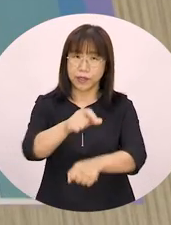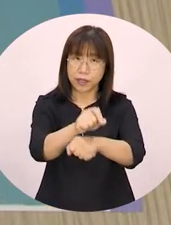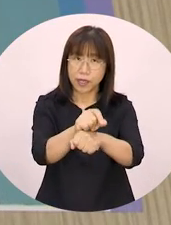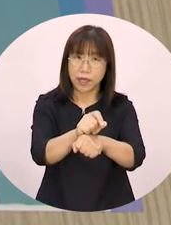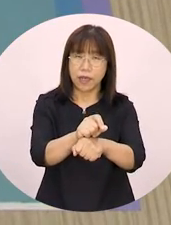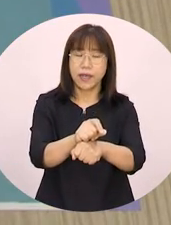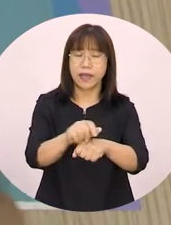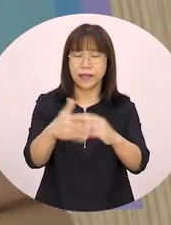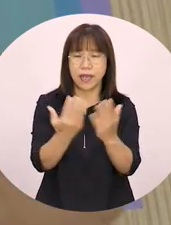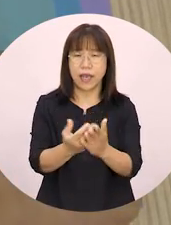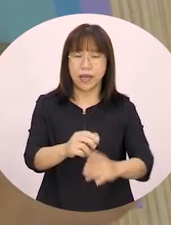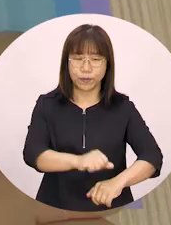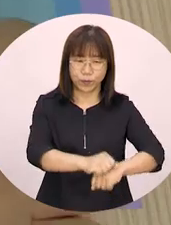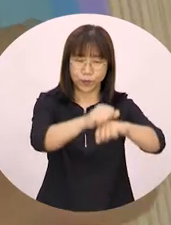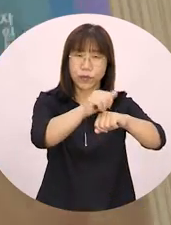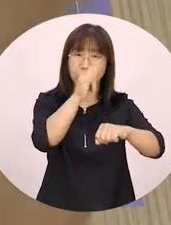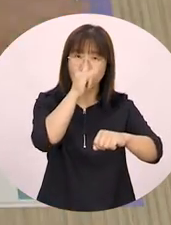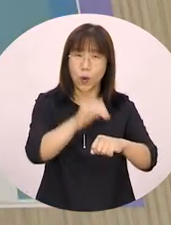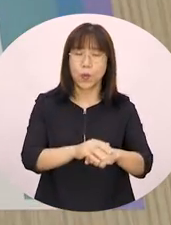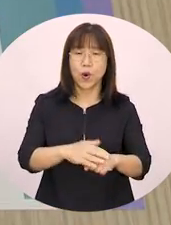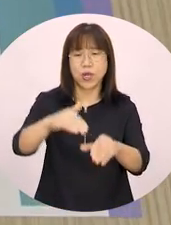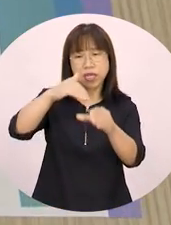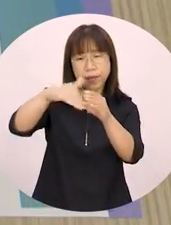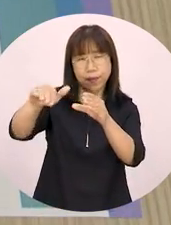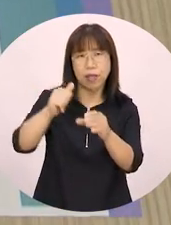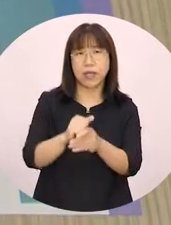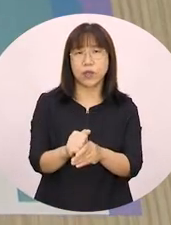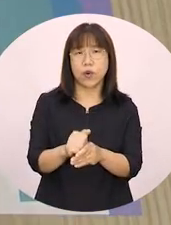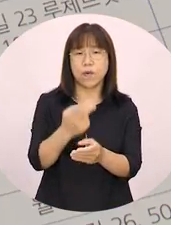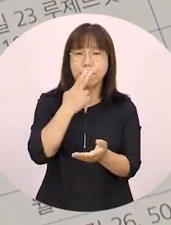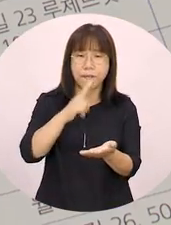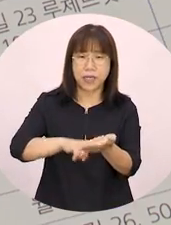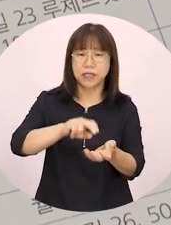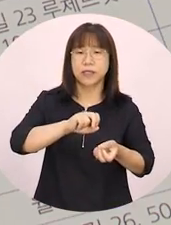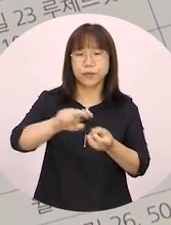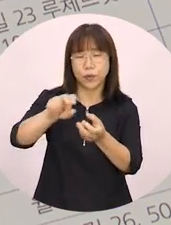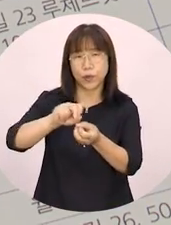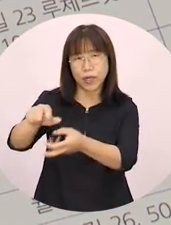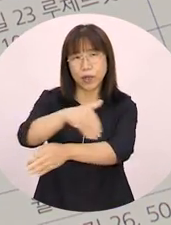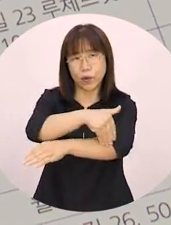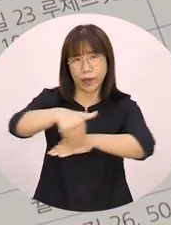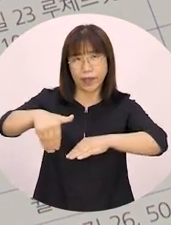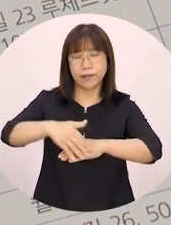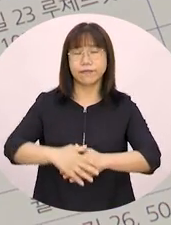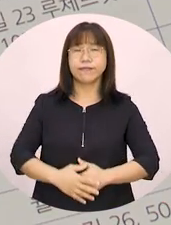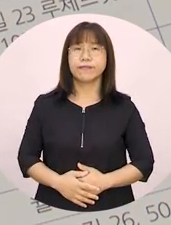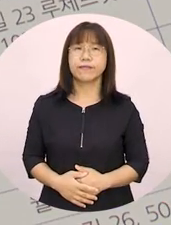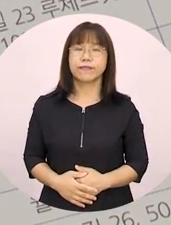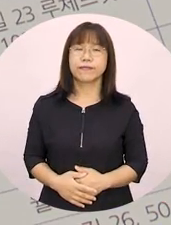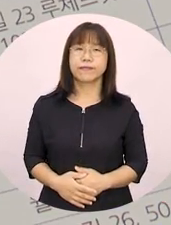관련 부서에 비치되어 있으며 이메일과 우편을 통해 각 수요처에 배부 될 예정입니다